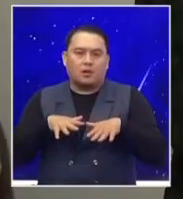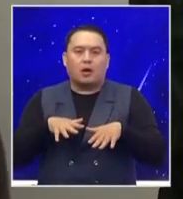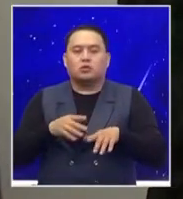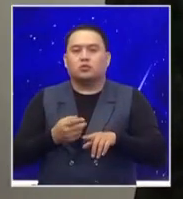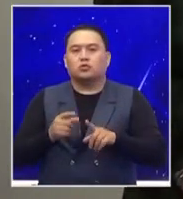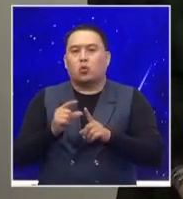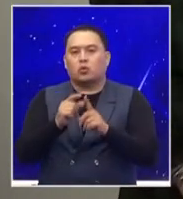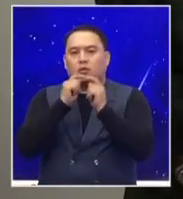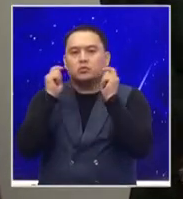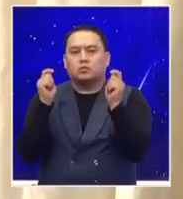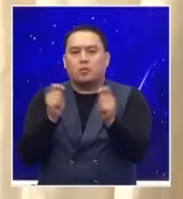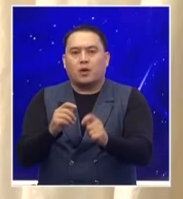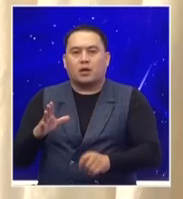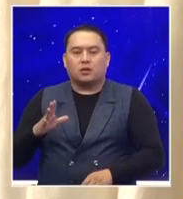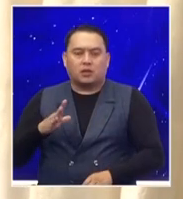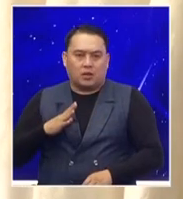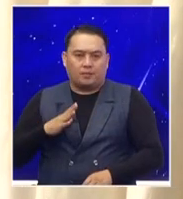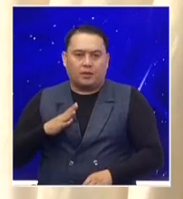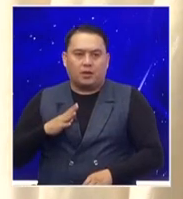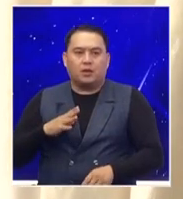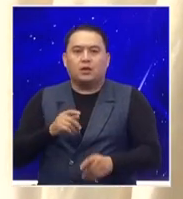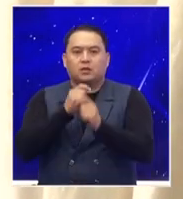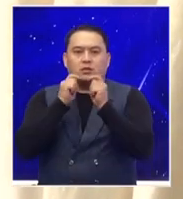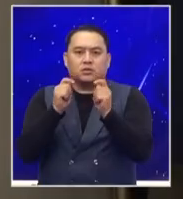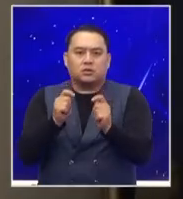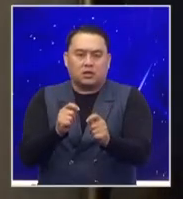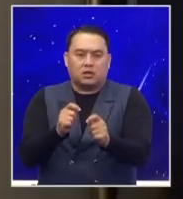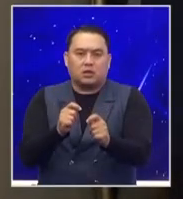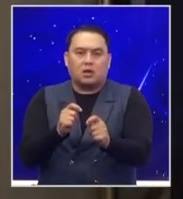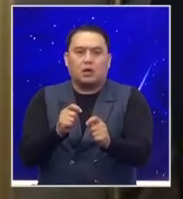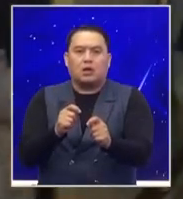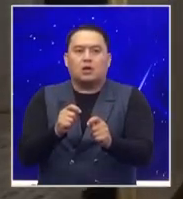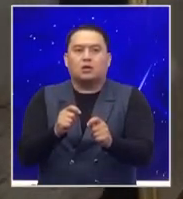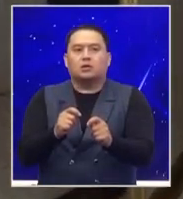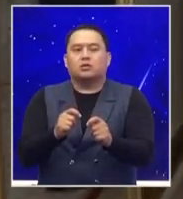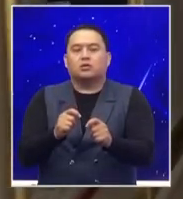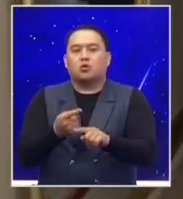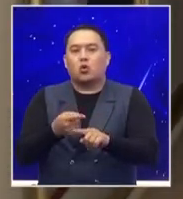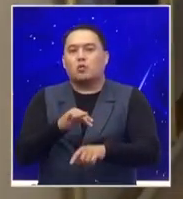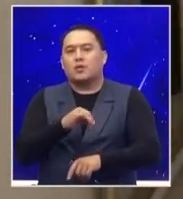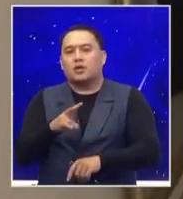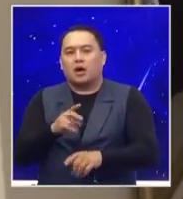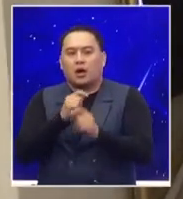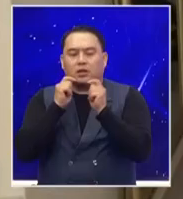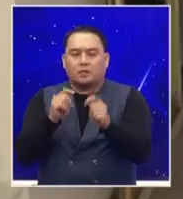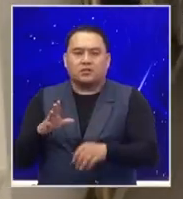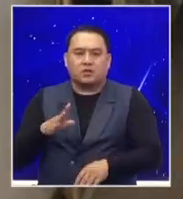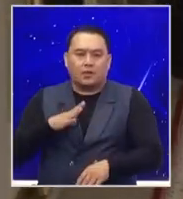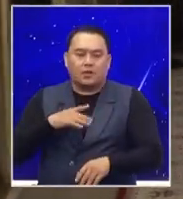парламент сөзі сыйлығымен марапатталған болатын. Сыйлықта мәжіліс төрағасы марқұмның жары Гүлмира Зербайға табыстаған.